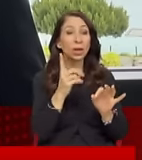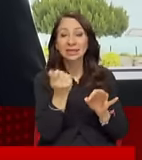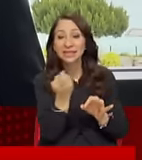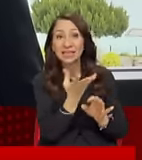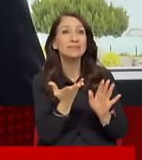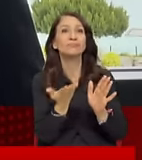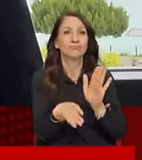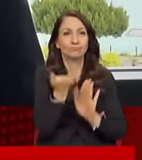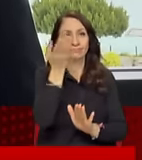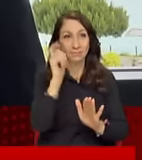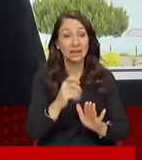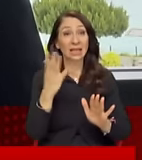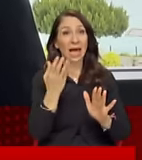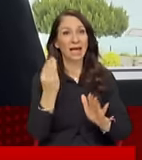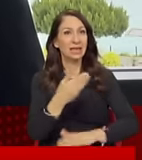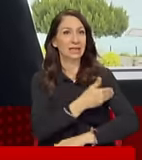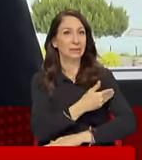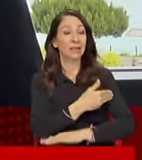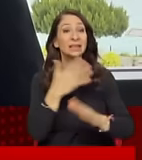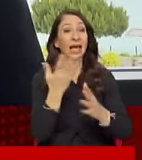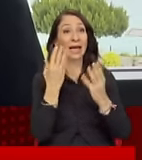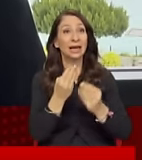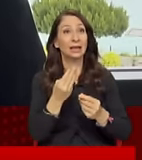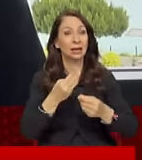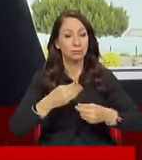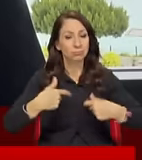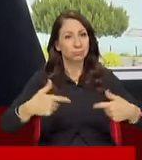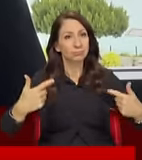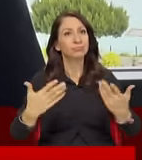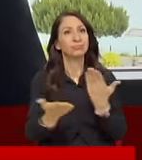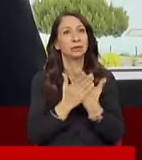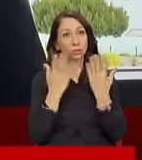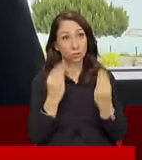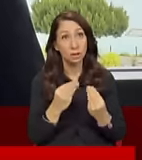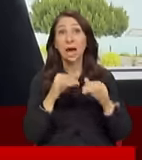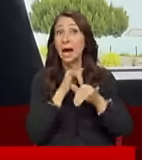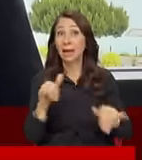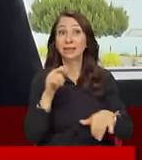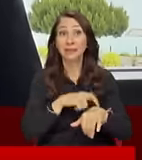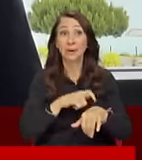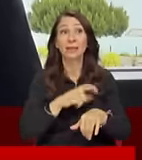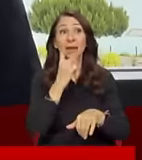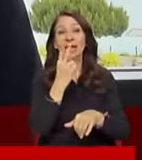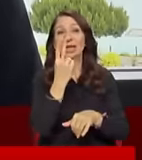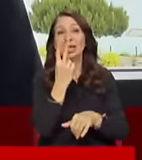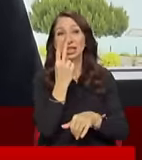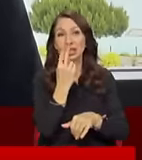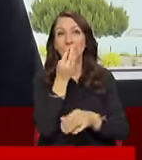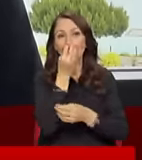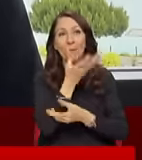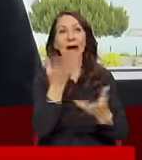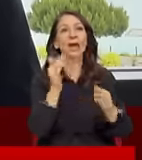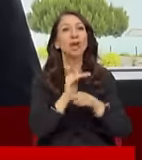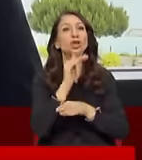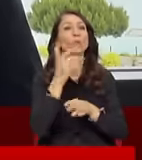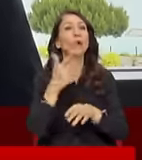kapasitesini artıracağız ve daha iyi hizmetler ve daha iyi sunumlar yapacağız emeklilerimize. Aynı zamanda bir İkinci Bahar Yaşam Köyü projemiz